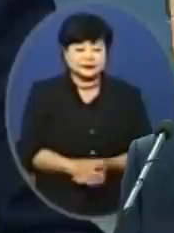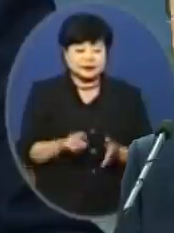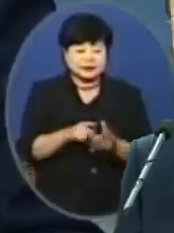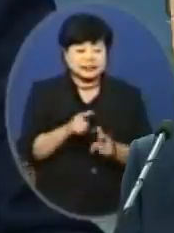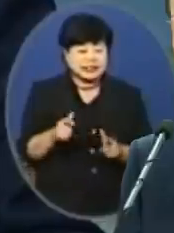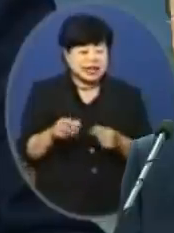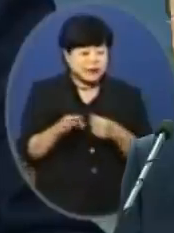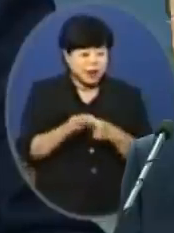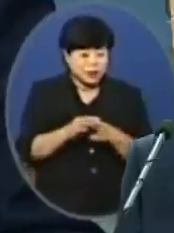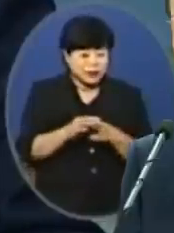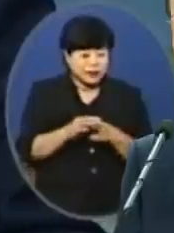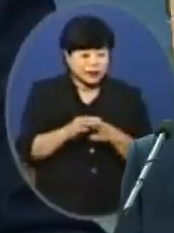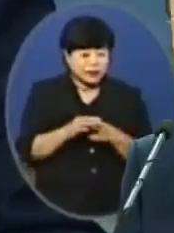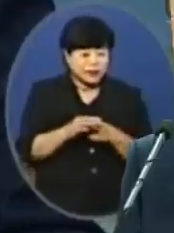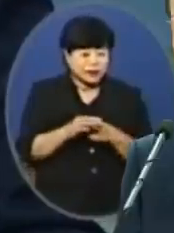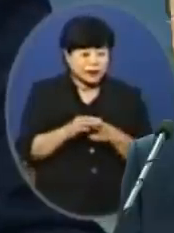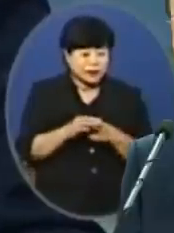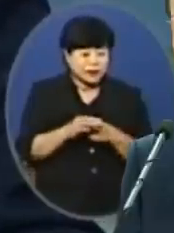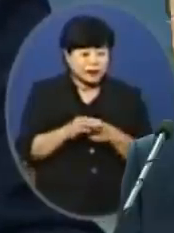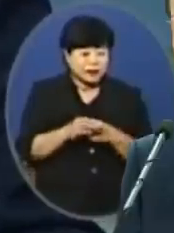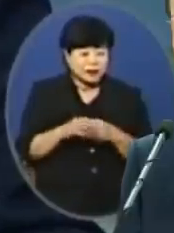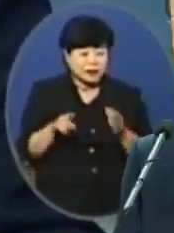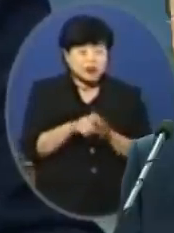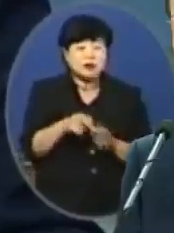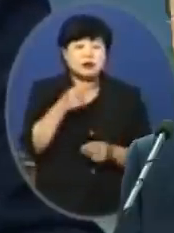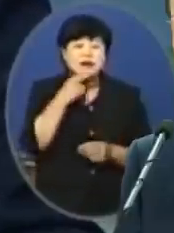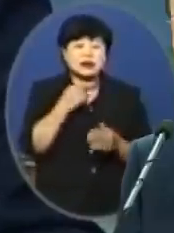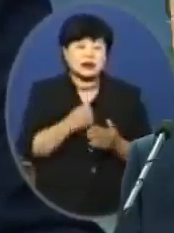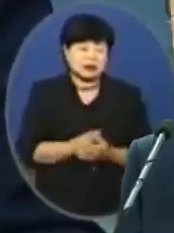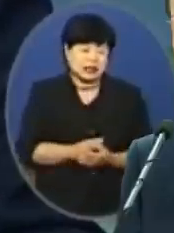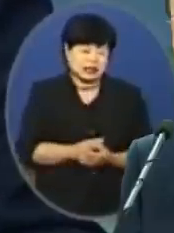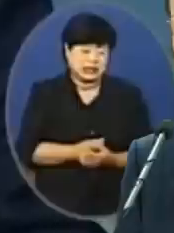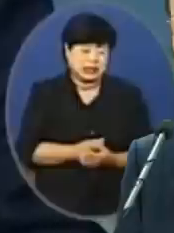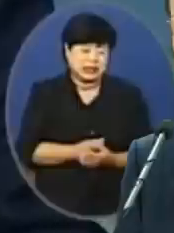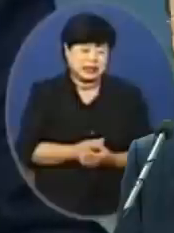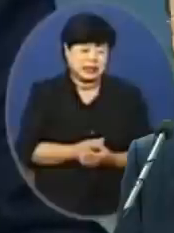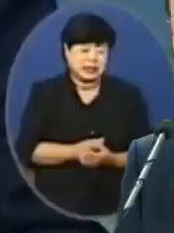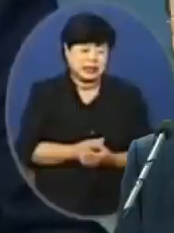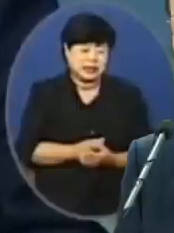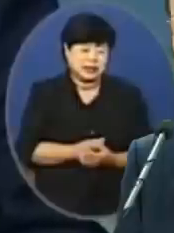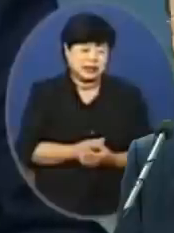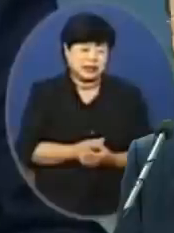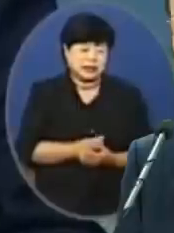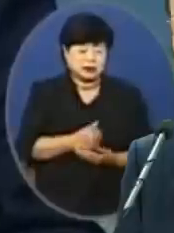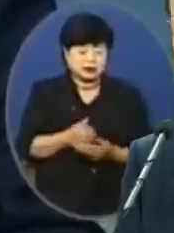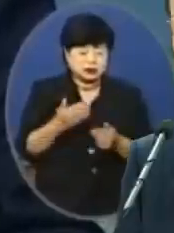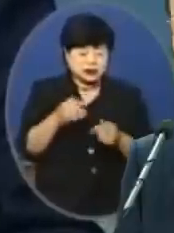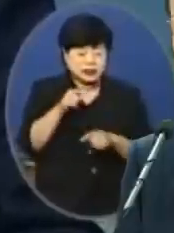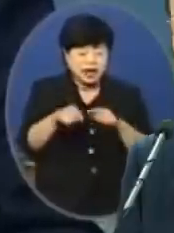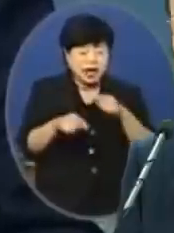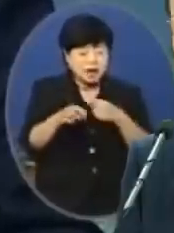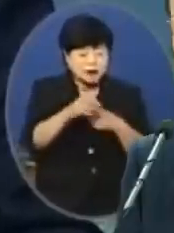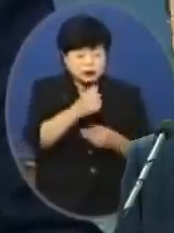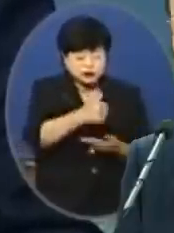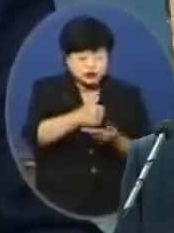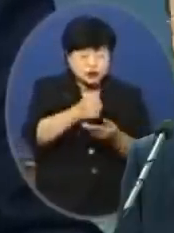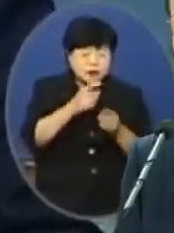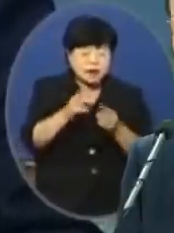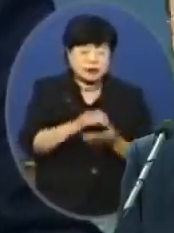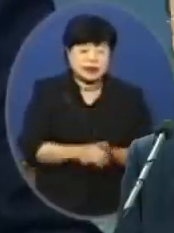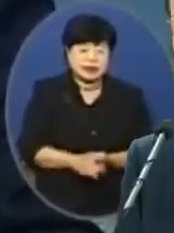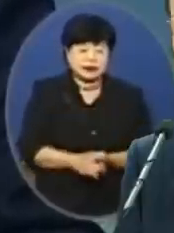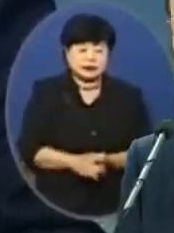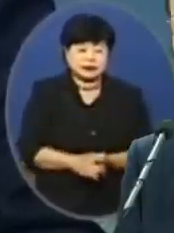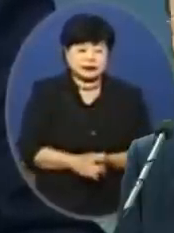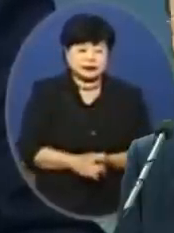믿지 않냐면 불신앙 때문에 그렇다고 하는 것입니다. 우리 주님께 나가면 주님이 늘 하는 말이 그것인